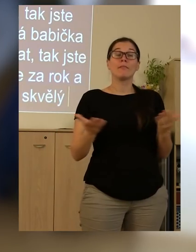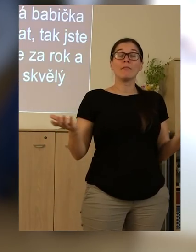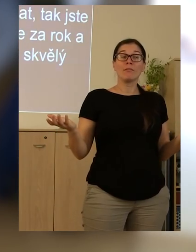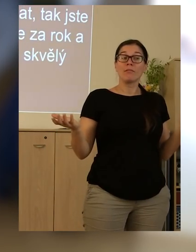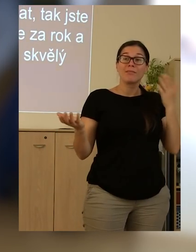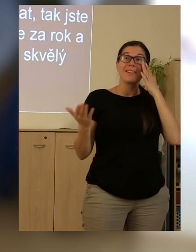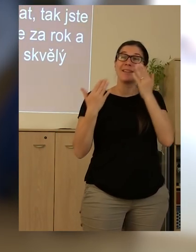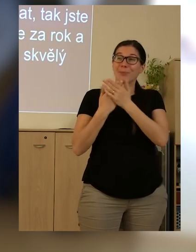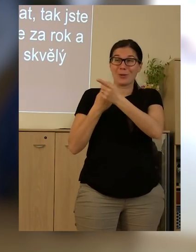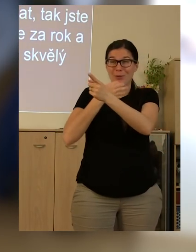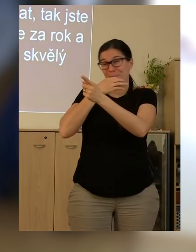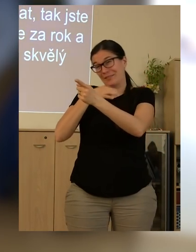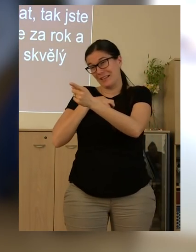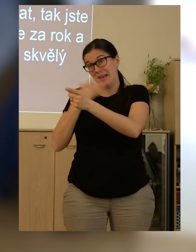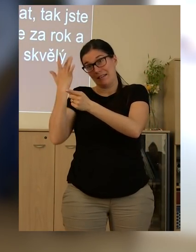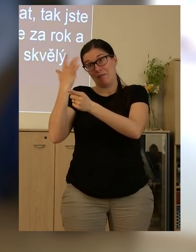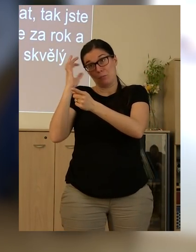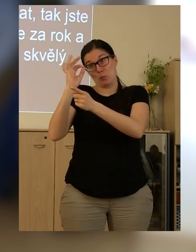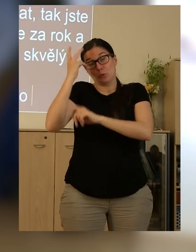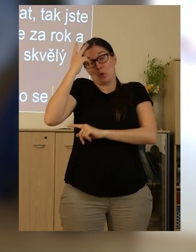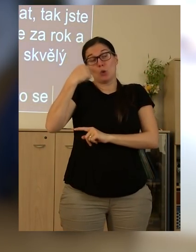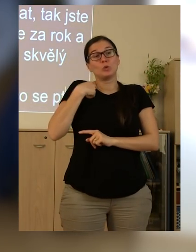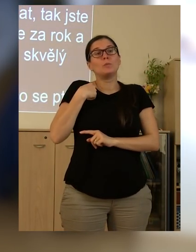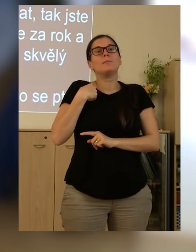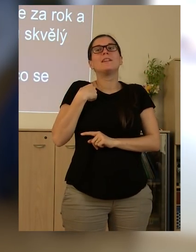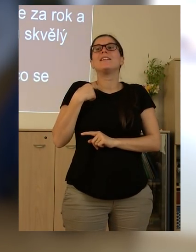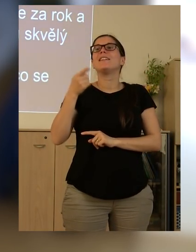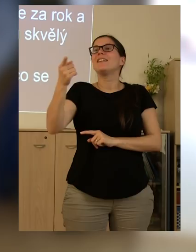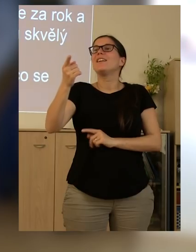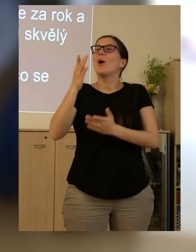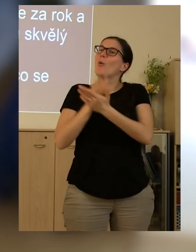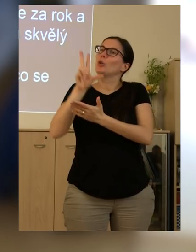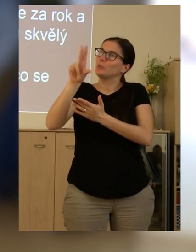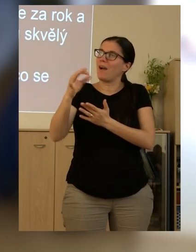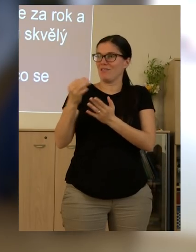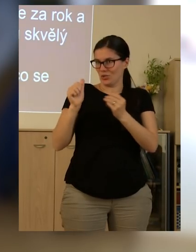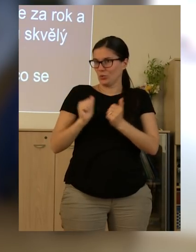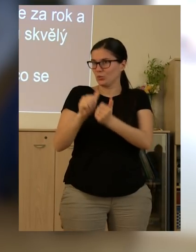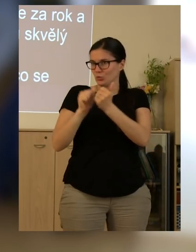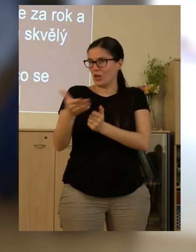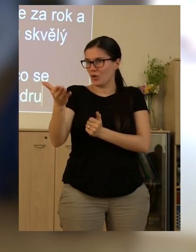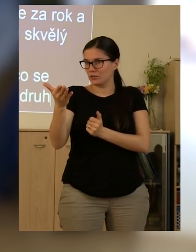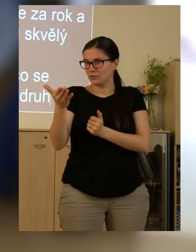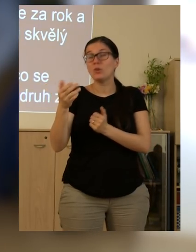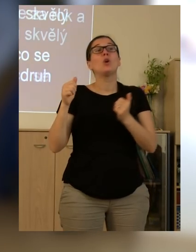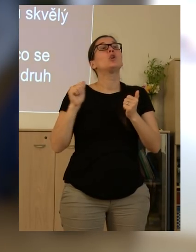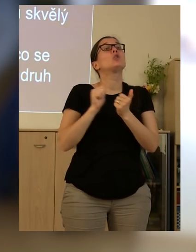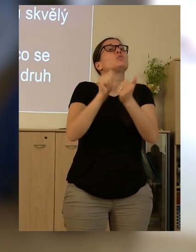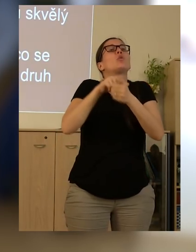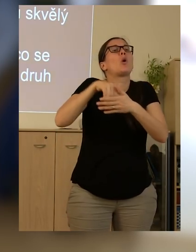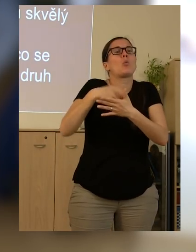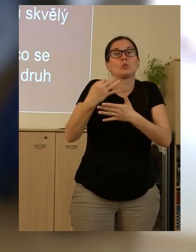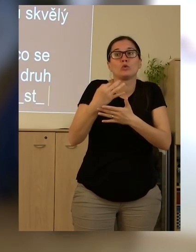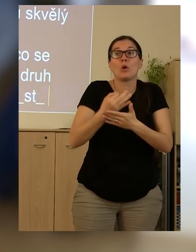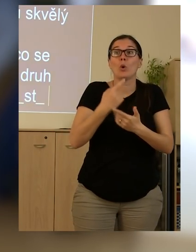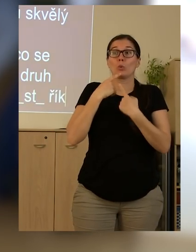na co vy se ptáte, aspoň takhle já tomu rozumím, je už opřený určitý druh zkušenosti. Ta zkušenost říká, že to, co přináší